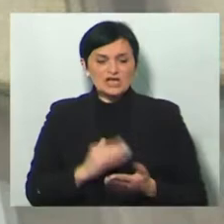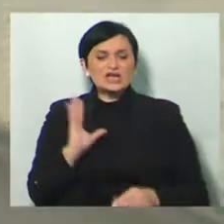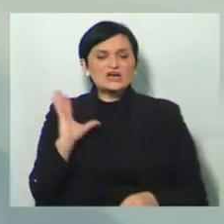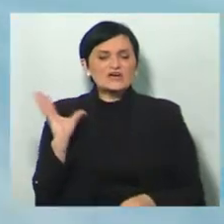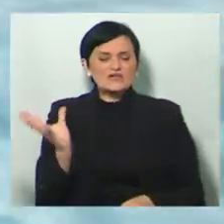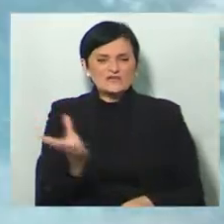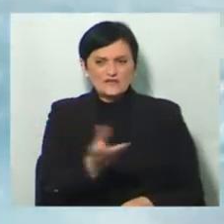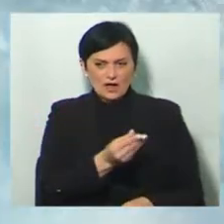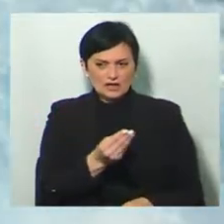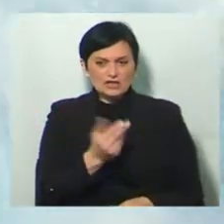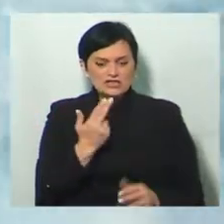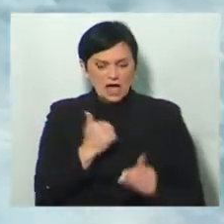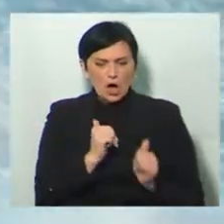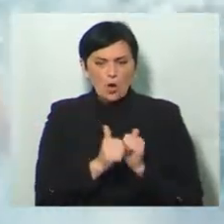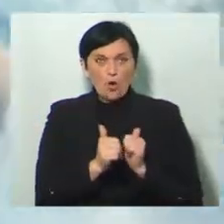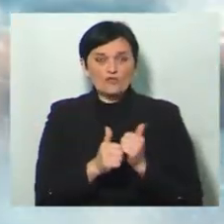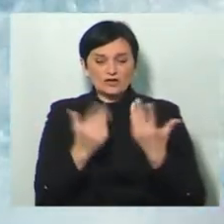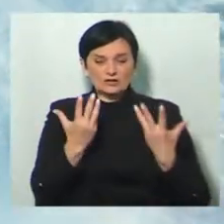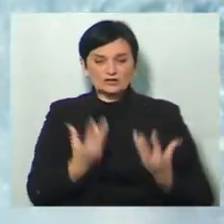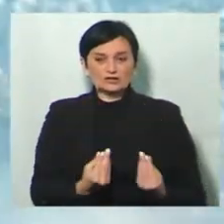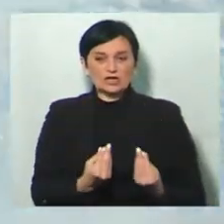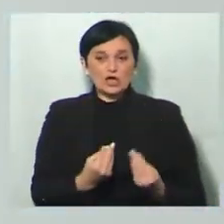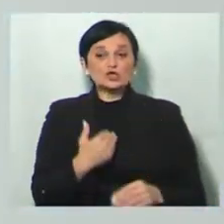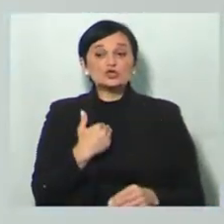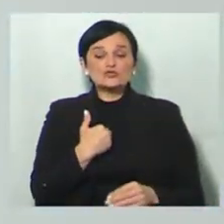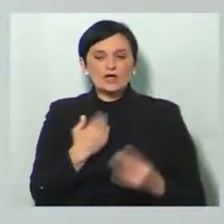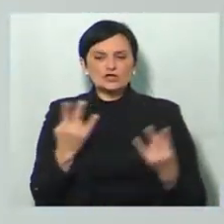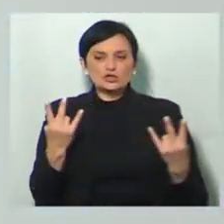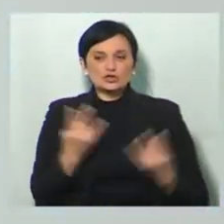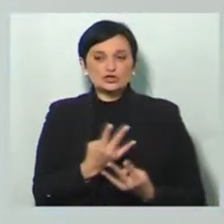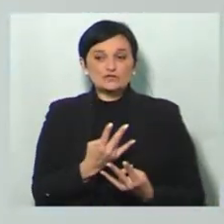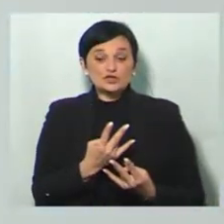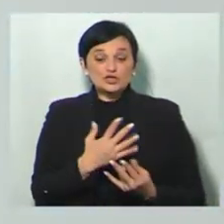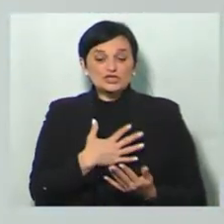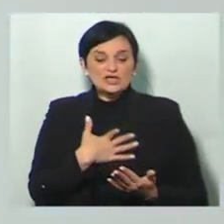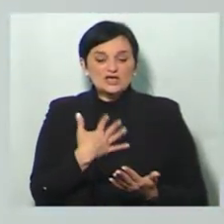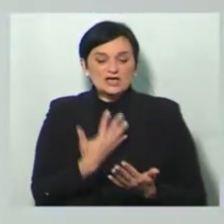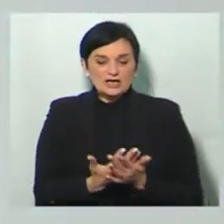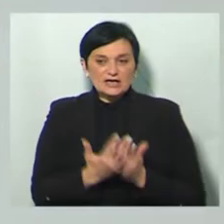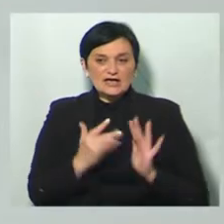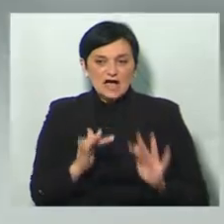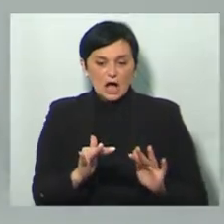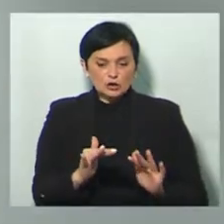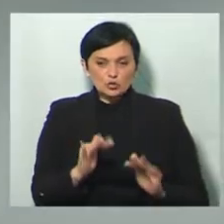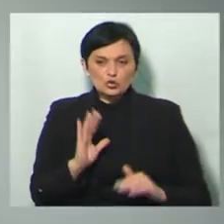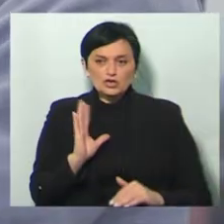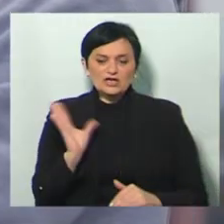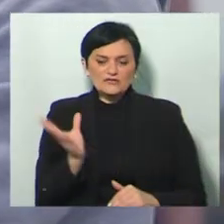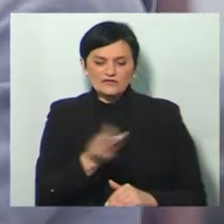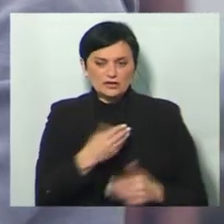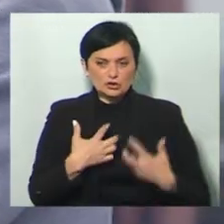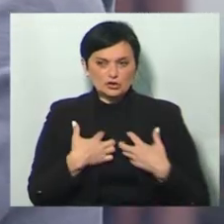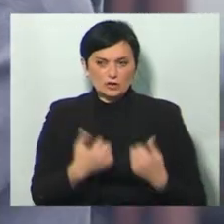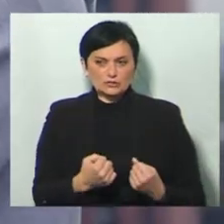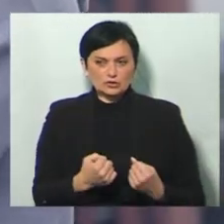ყველგან და ყოველდღე. Ჩვენ გვჭირდება გააქტიურება ყველას ჯანმრთელობისთვის.